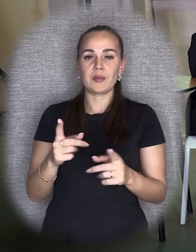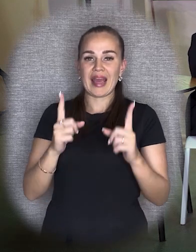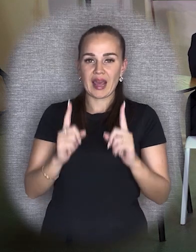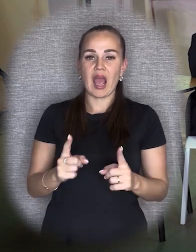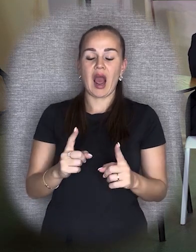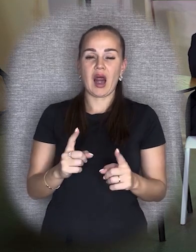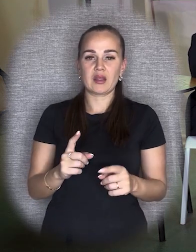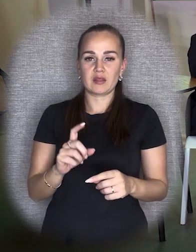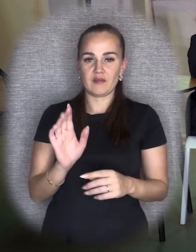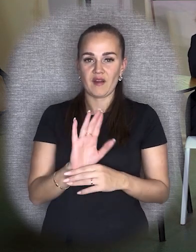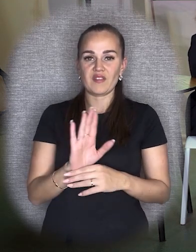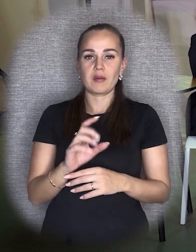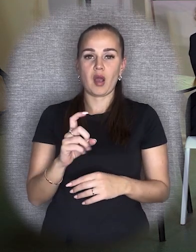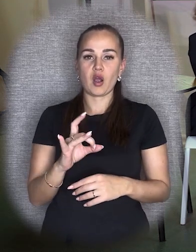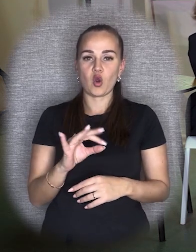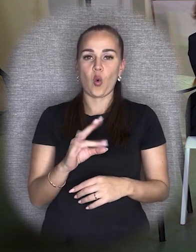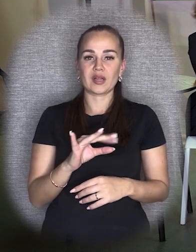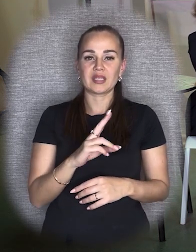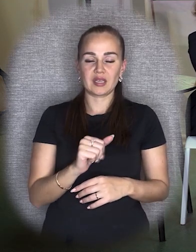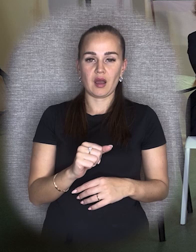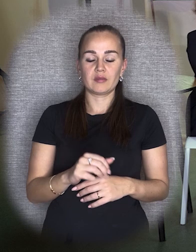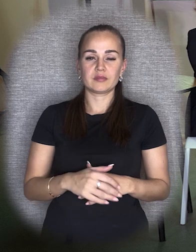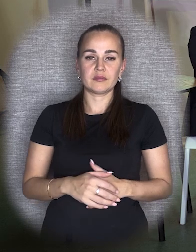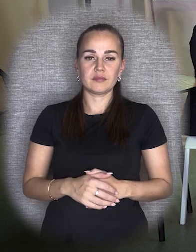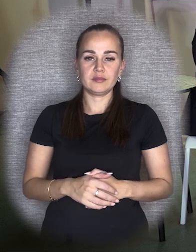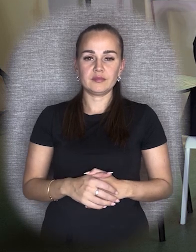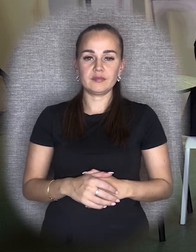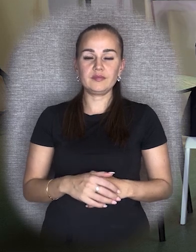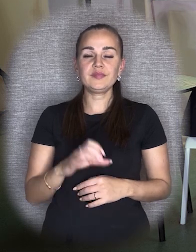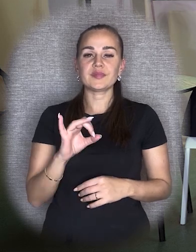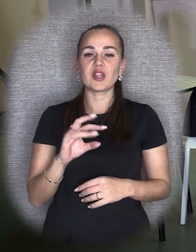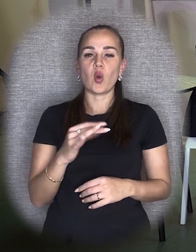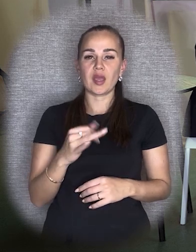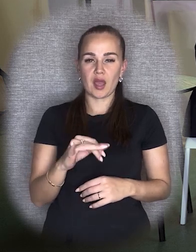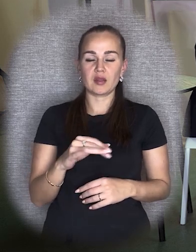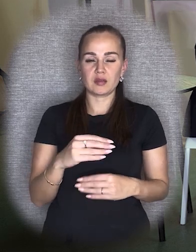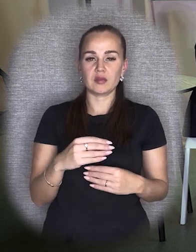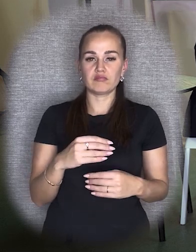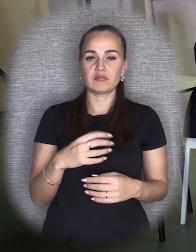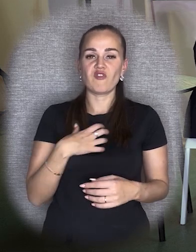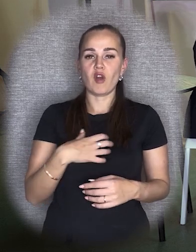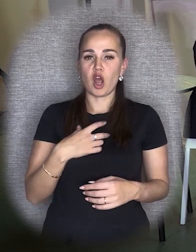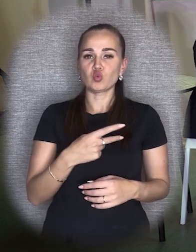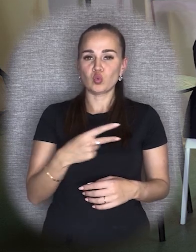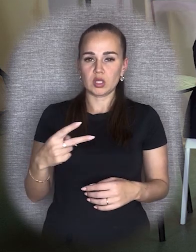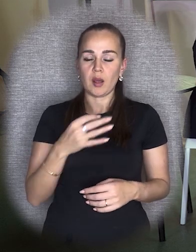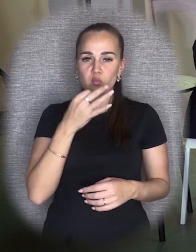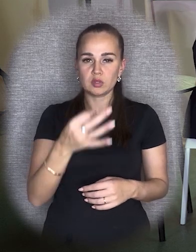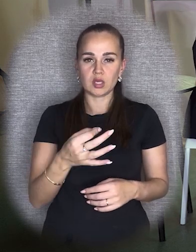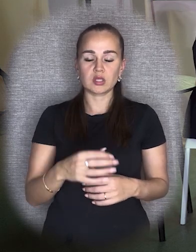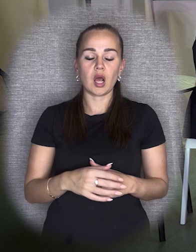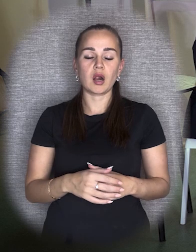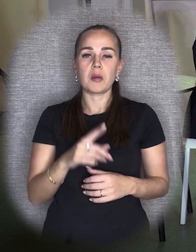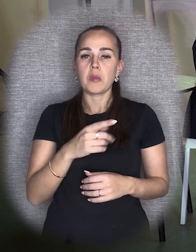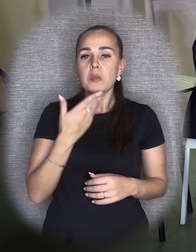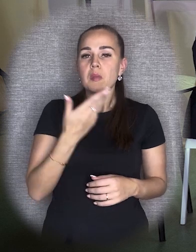хроники. Поэтому вот так. Ну вот Иннокентий затронул очень важную тему. Нам часто задают вопрос, почему не